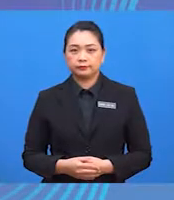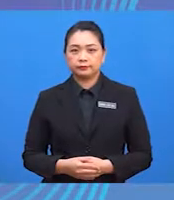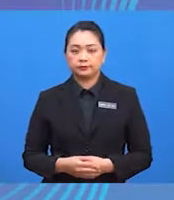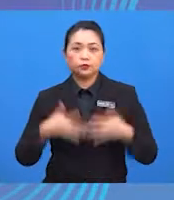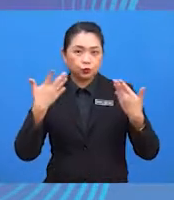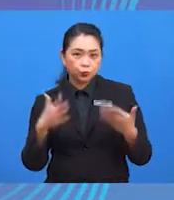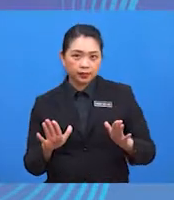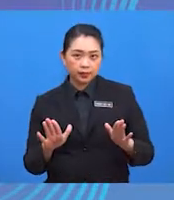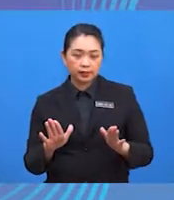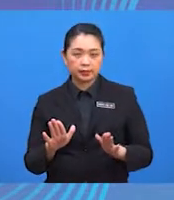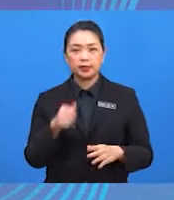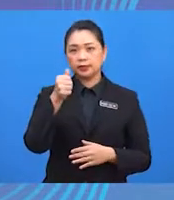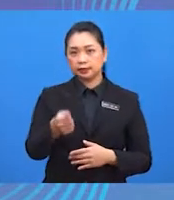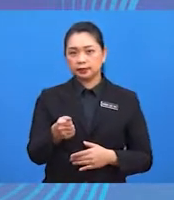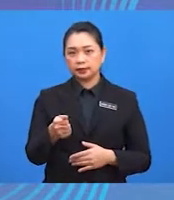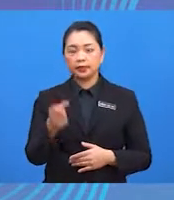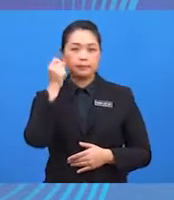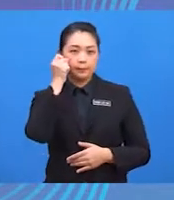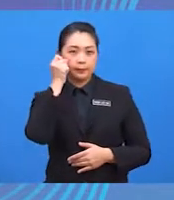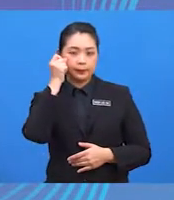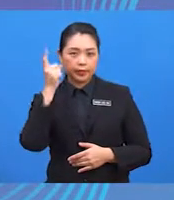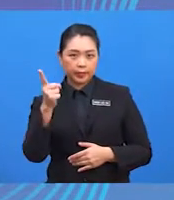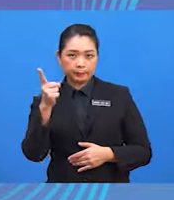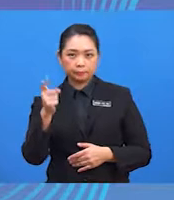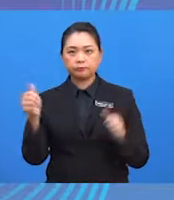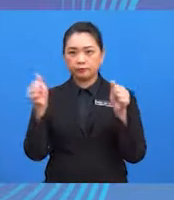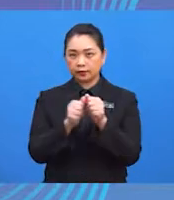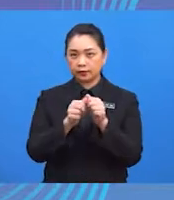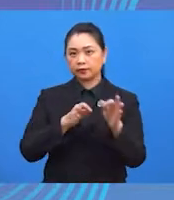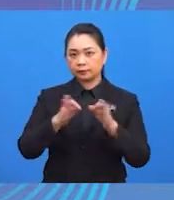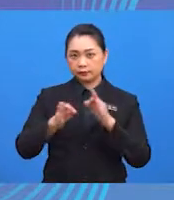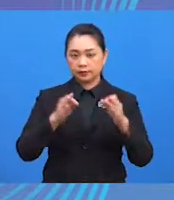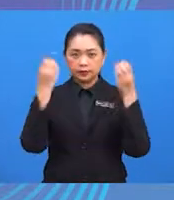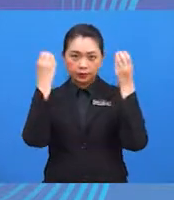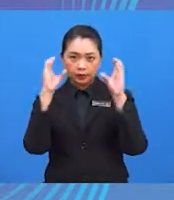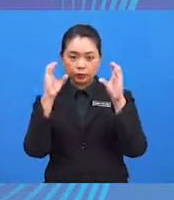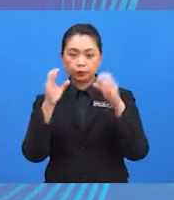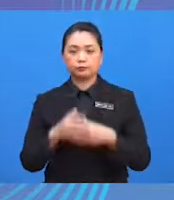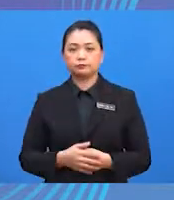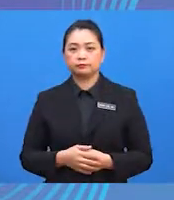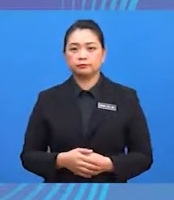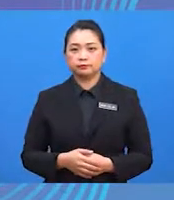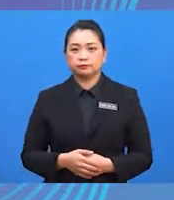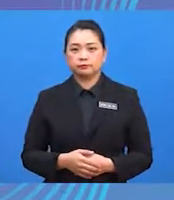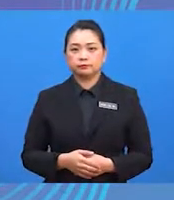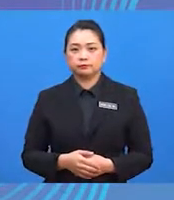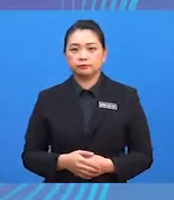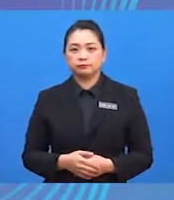Sudakah anda memahami dengan penerangan saya perkara di atas?